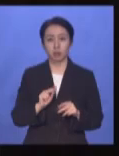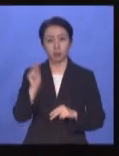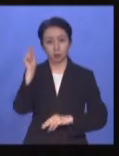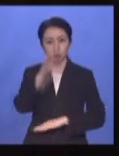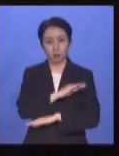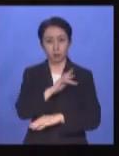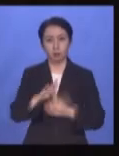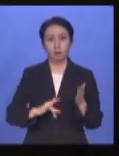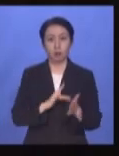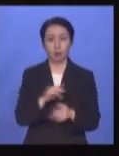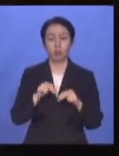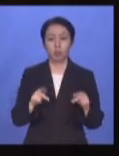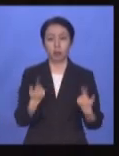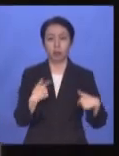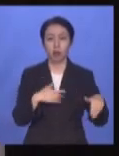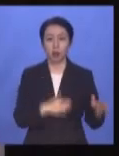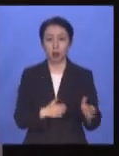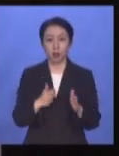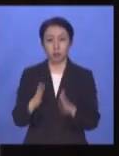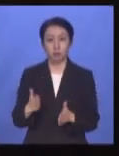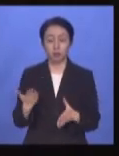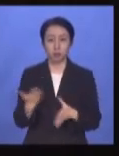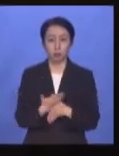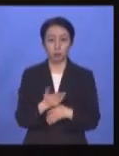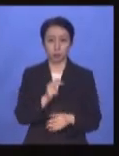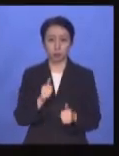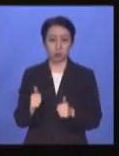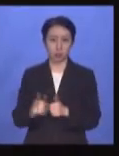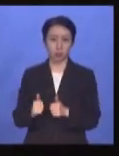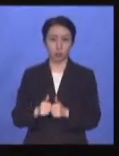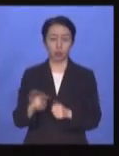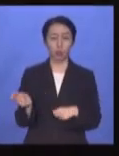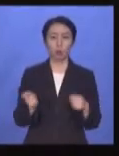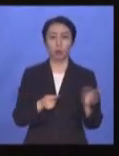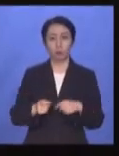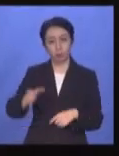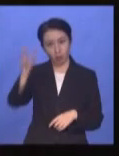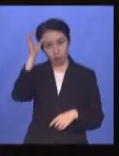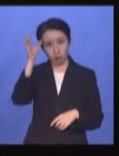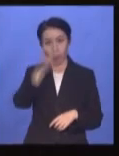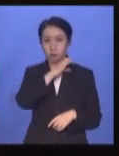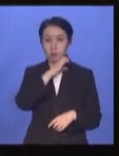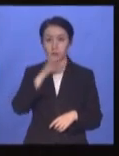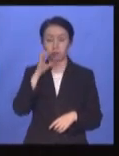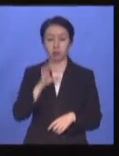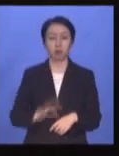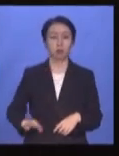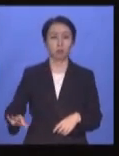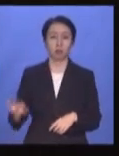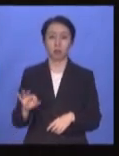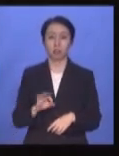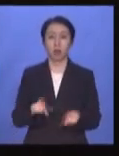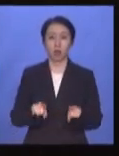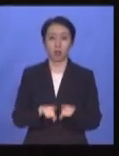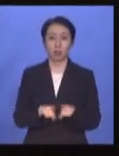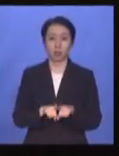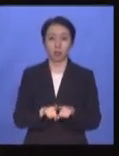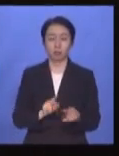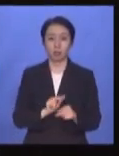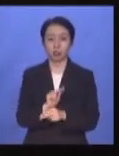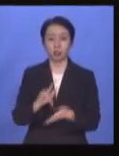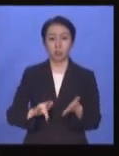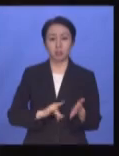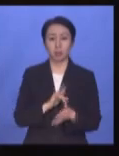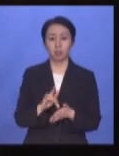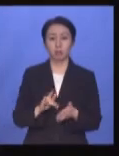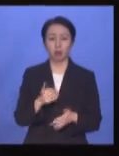городе Петропавловск организован благодаря сотрудничеству с Управлением образования Северо-Казахстанской области, а также методическим